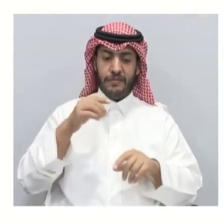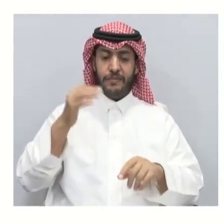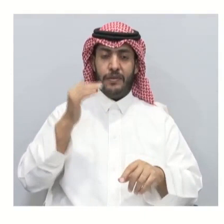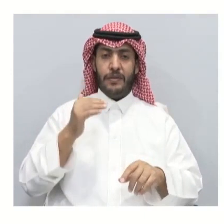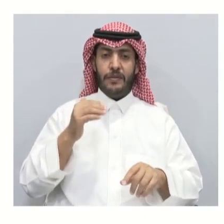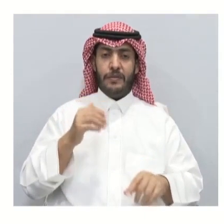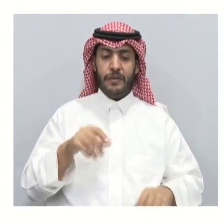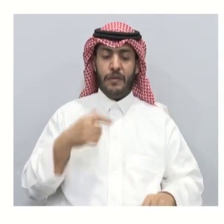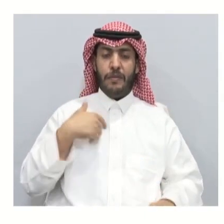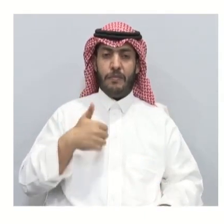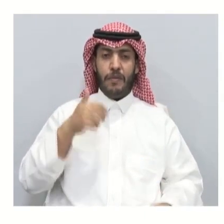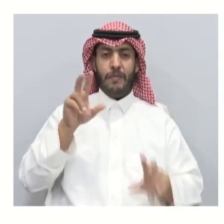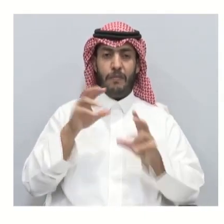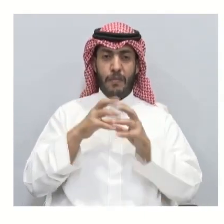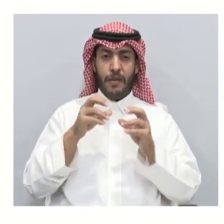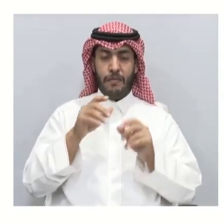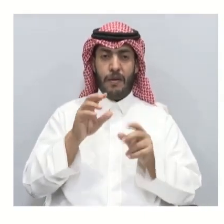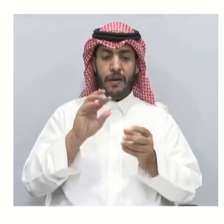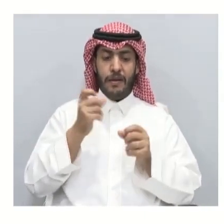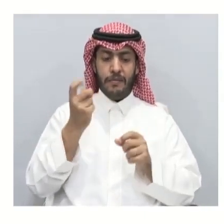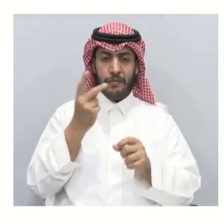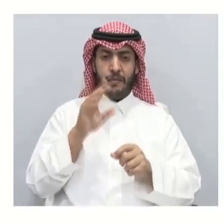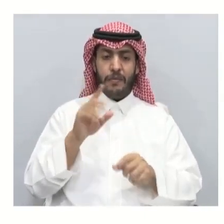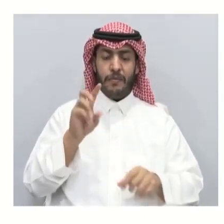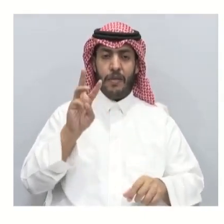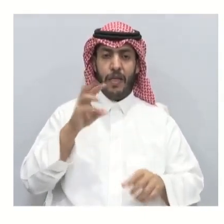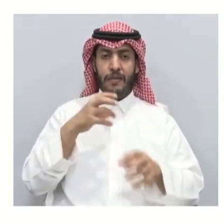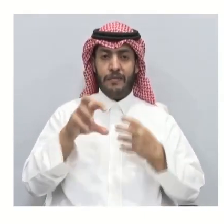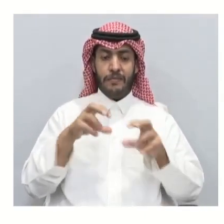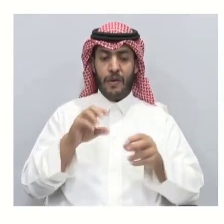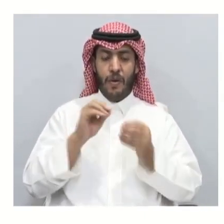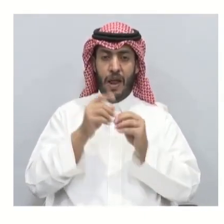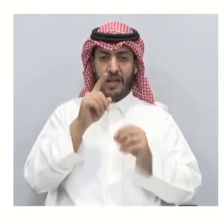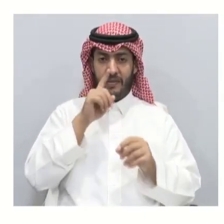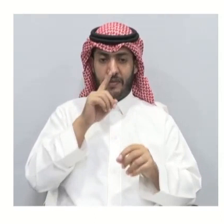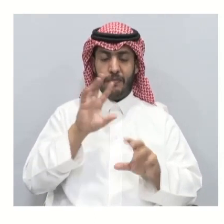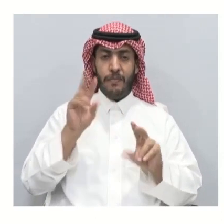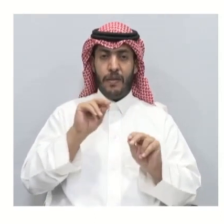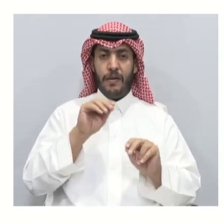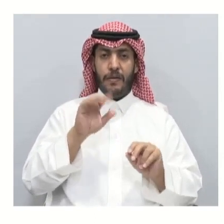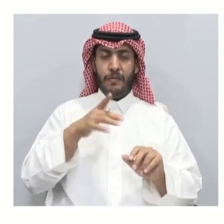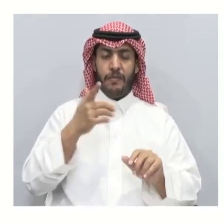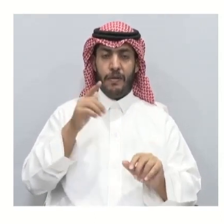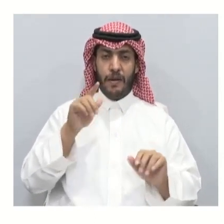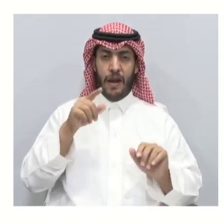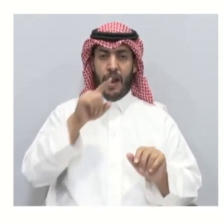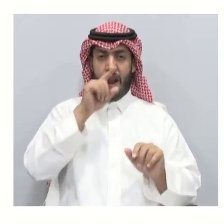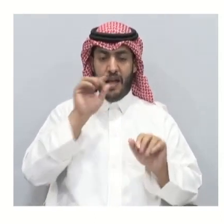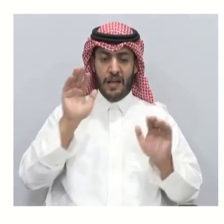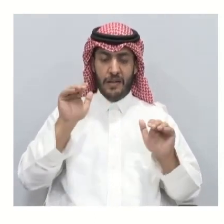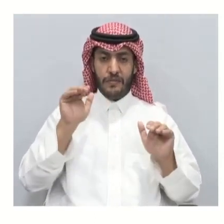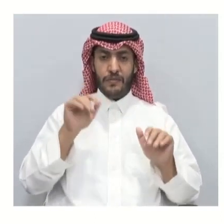وقلنا ان نستطيع ان نمثلها في قطاع العد ثلاثه قطع عدل باللون الاص وهي تمثل بارك الله فيكم